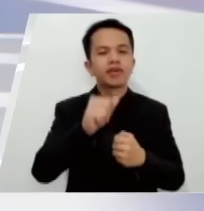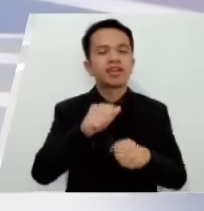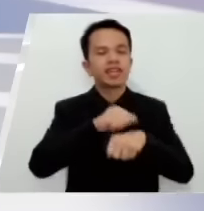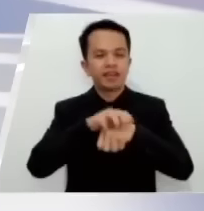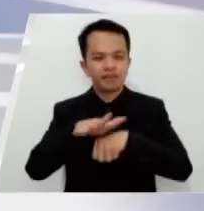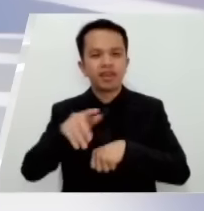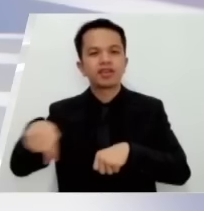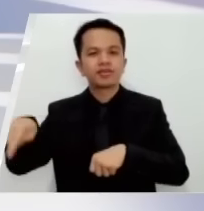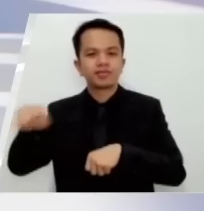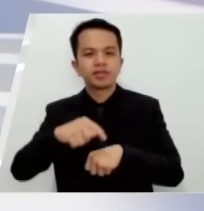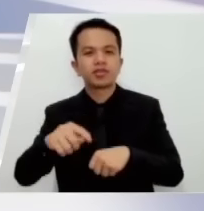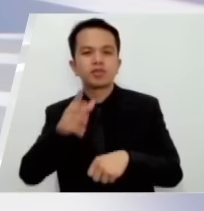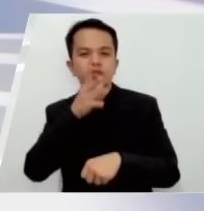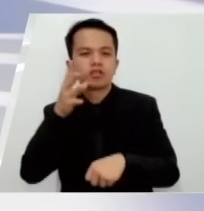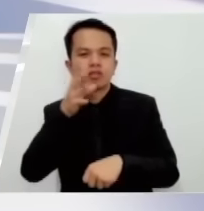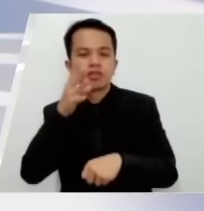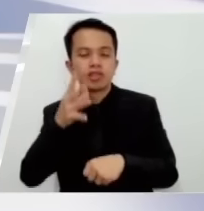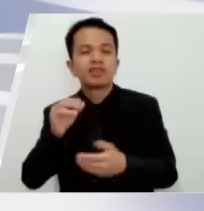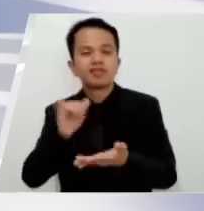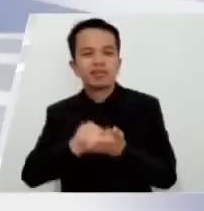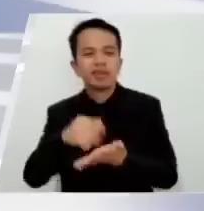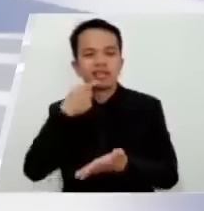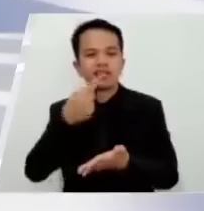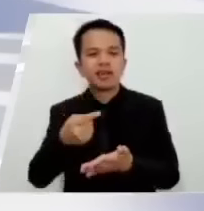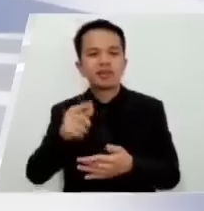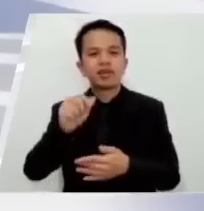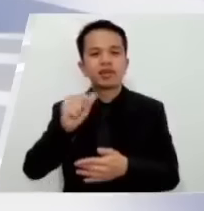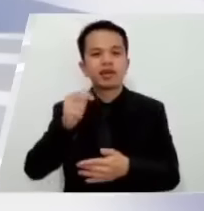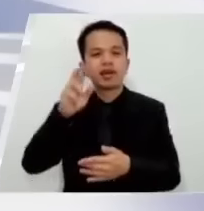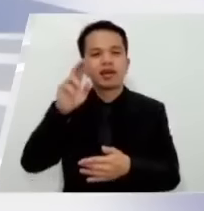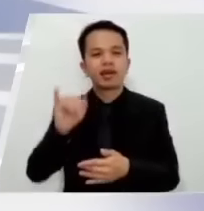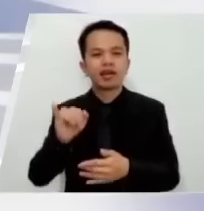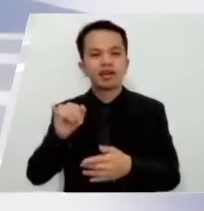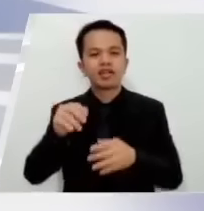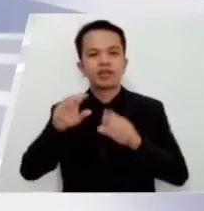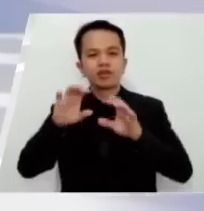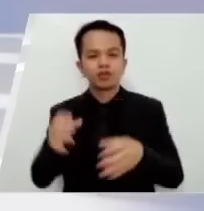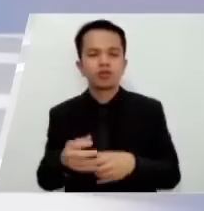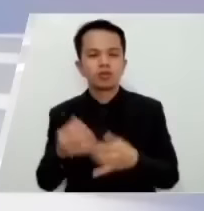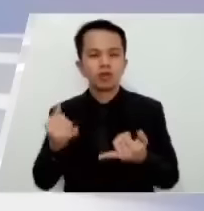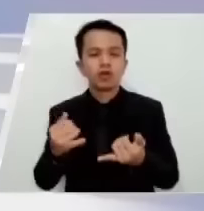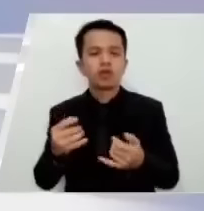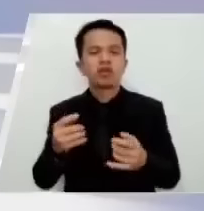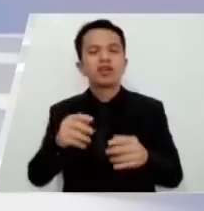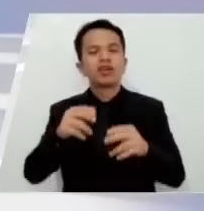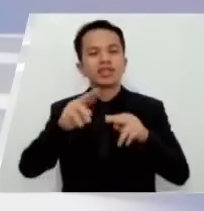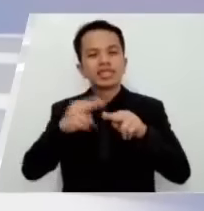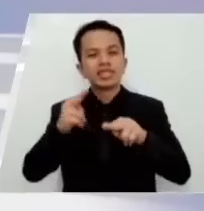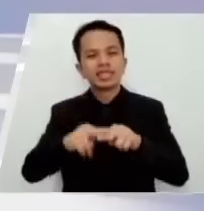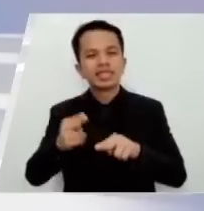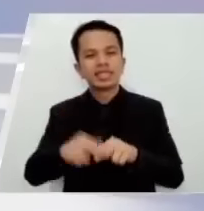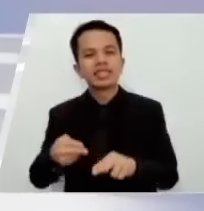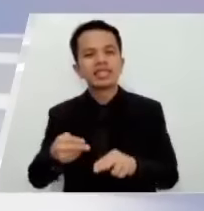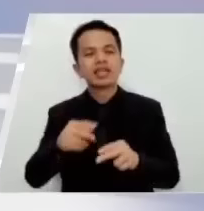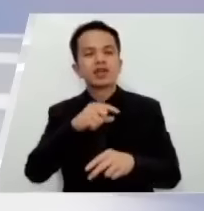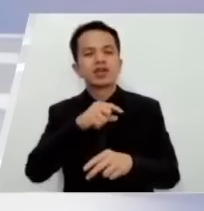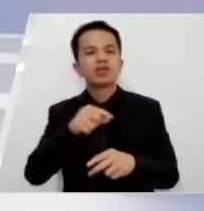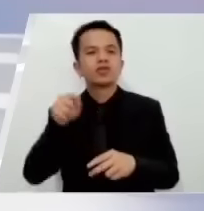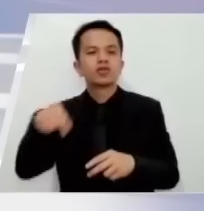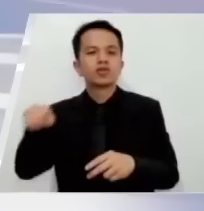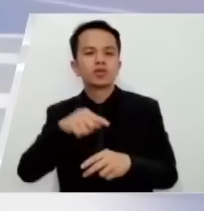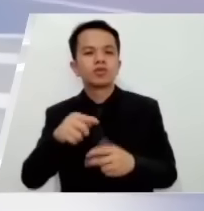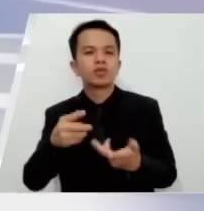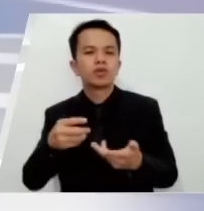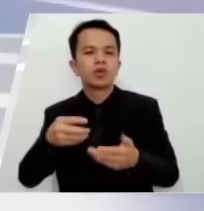magsasaka ayon sa agri partilist bumababa raw kasi ng phao kada kilo ang bentaha ng palay sa Nueva Ecija